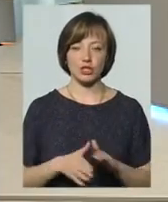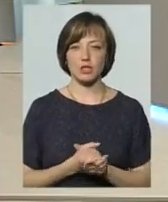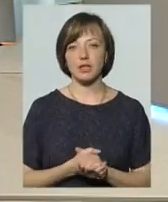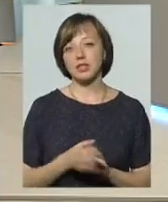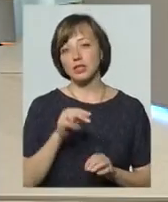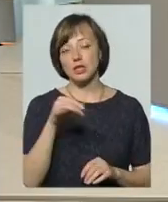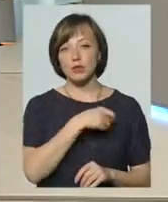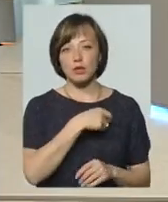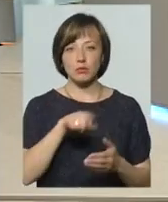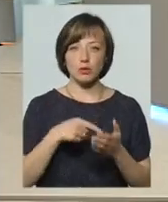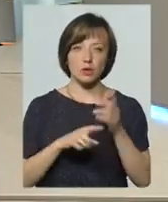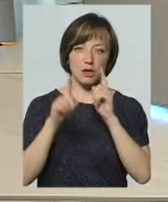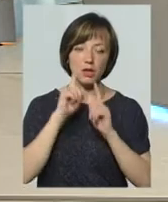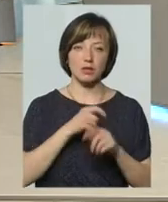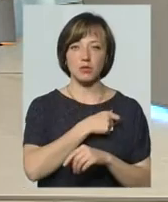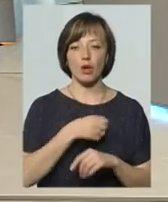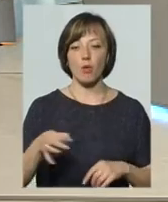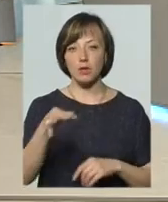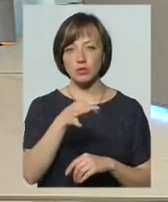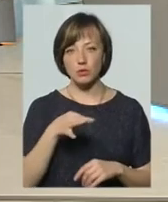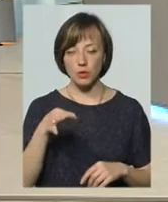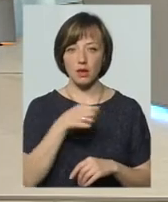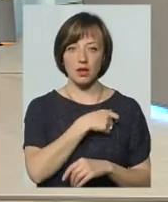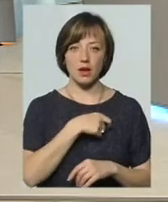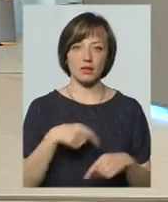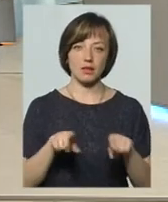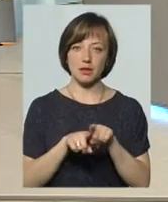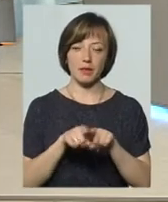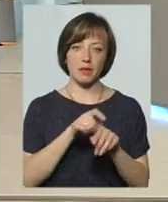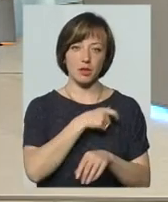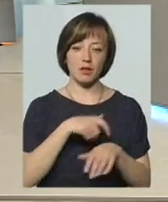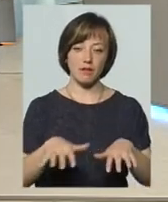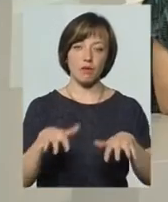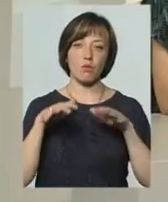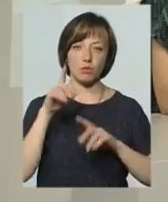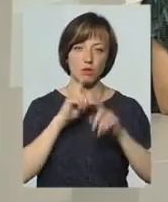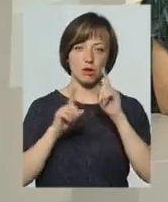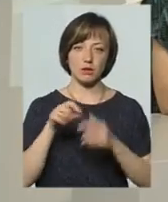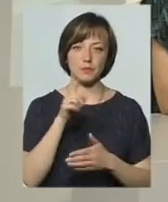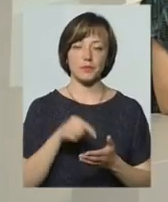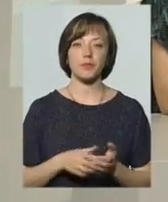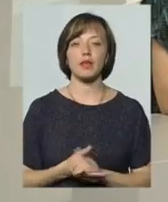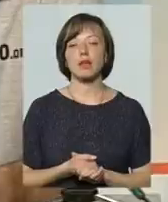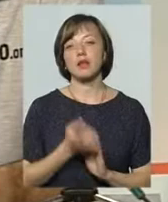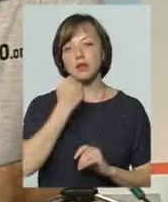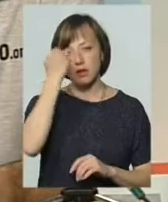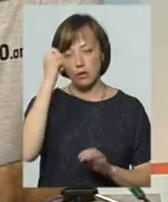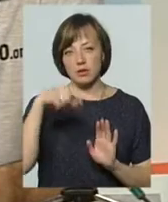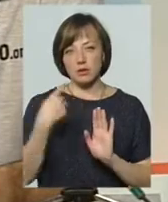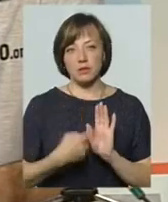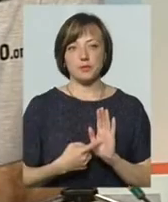до депутатів міської ради, депутатів обласної ради, так само депутатів Верховної Ради. Дякую за запитання. Вперше за все, те,